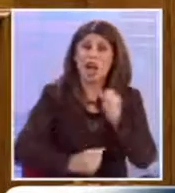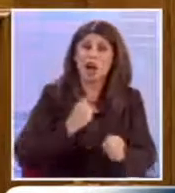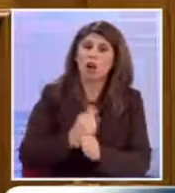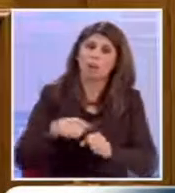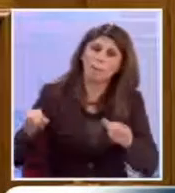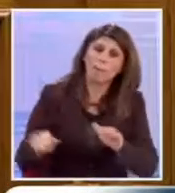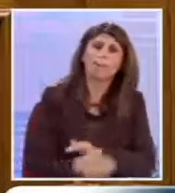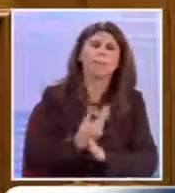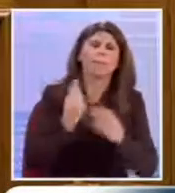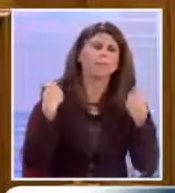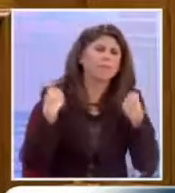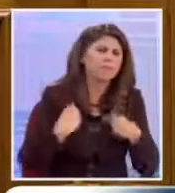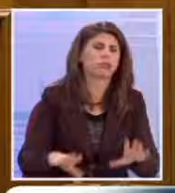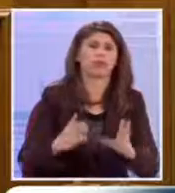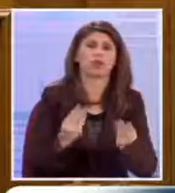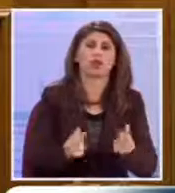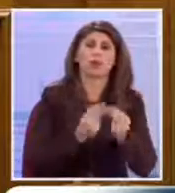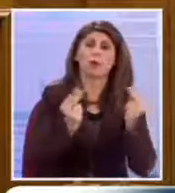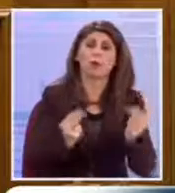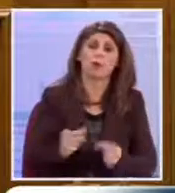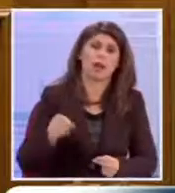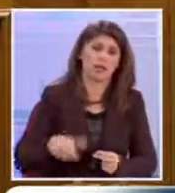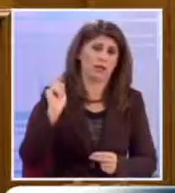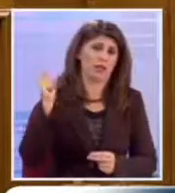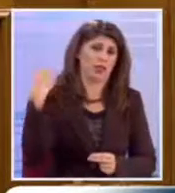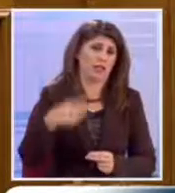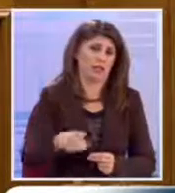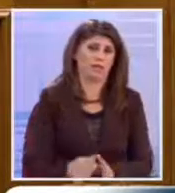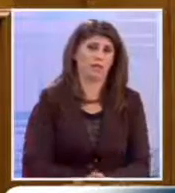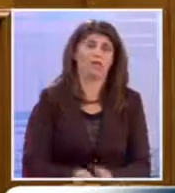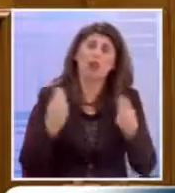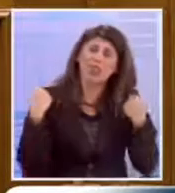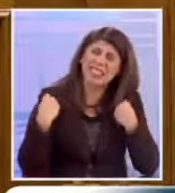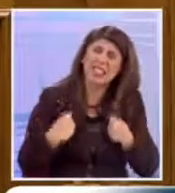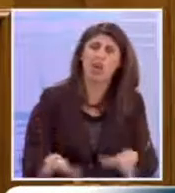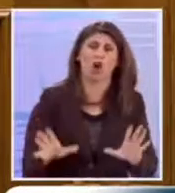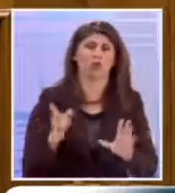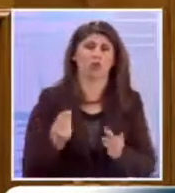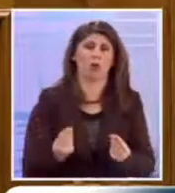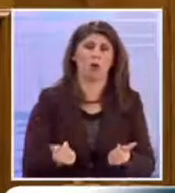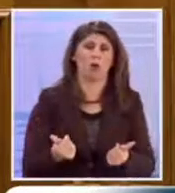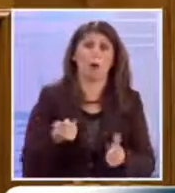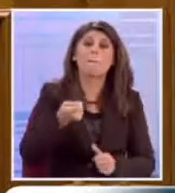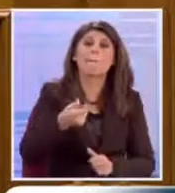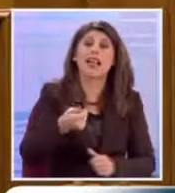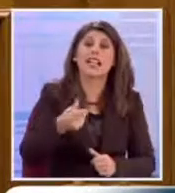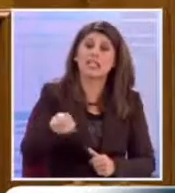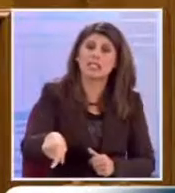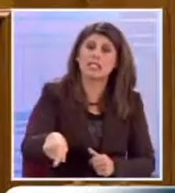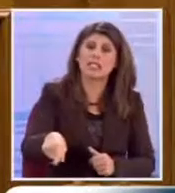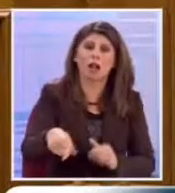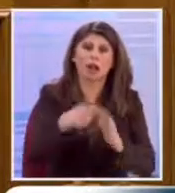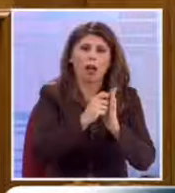τον χειρότερο τρόπο τα αποτελέσματα αυτής της πολιτικής σας. Με τον χειρότερο τρόπο. Η Μαγνησία λοιπόν καταγράφει